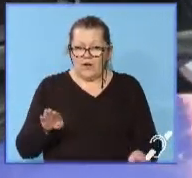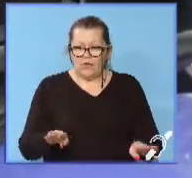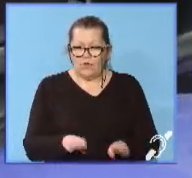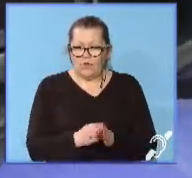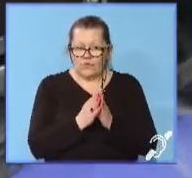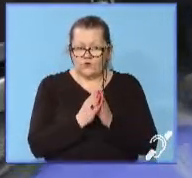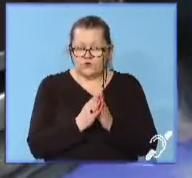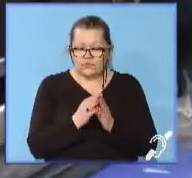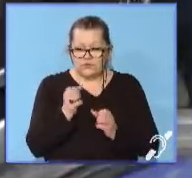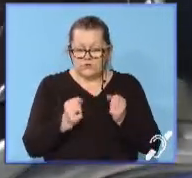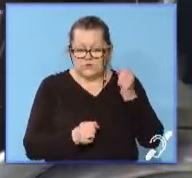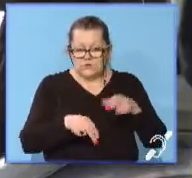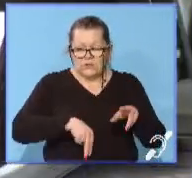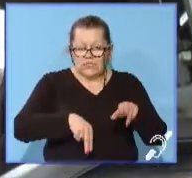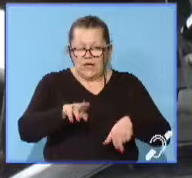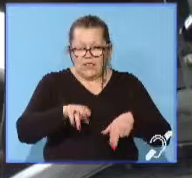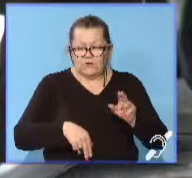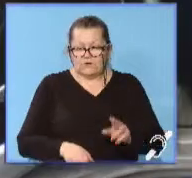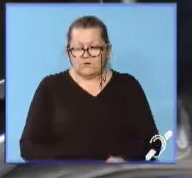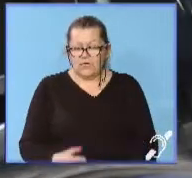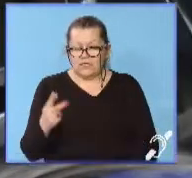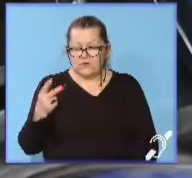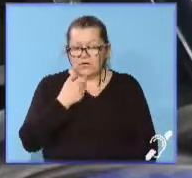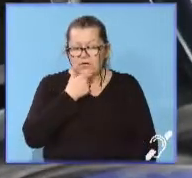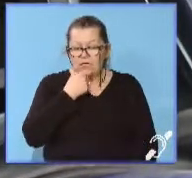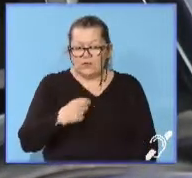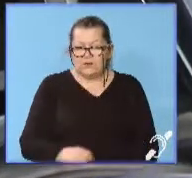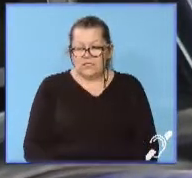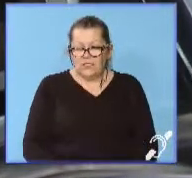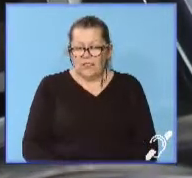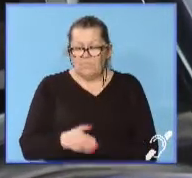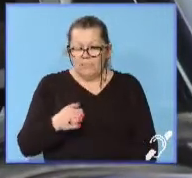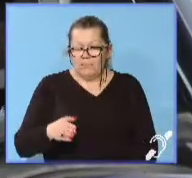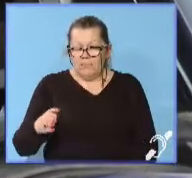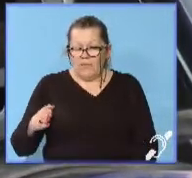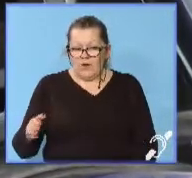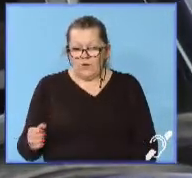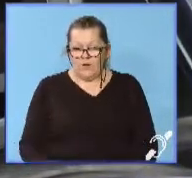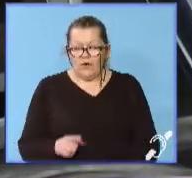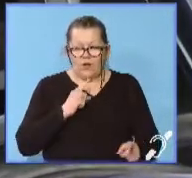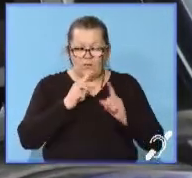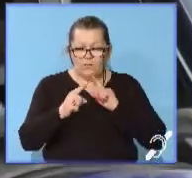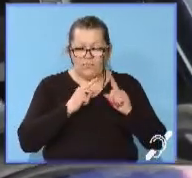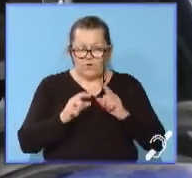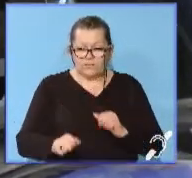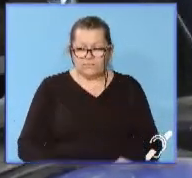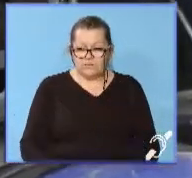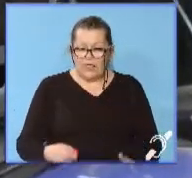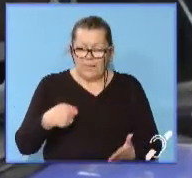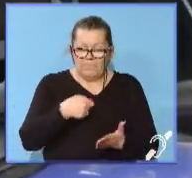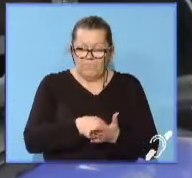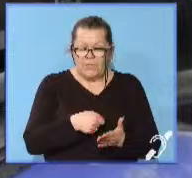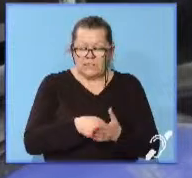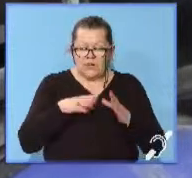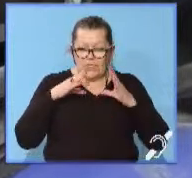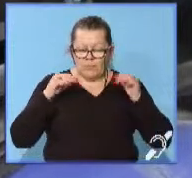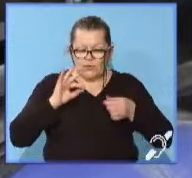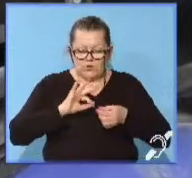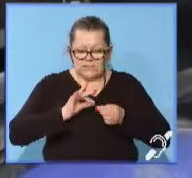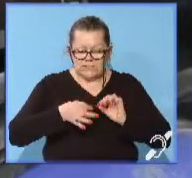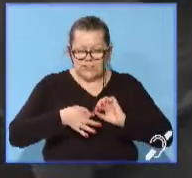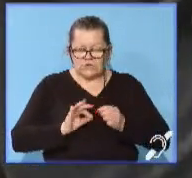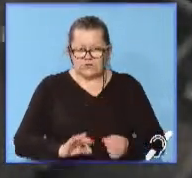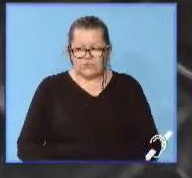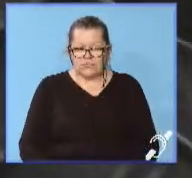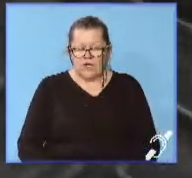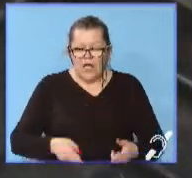noștri transportatorii de trei ani de zile ne confruntăm cu prețuri mari la inputuri secetă